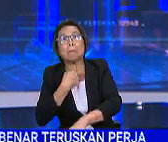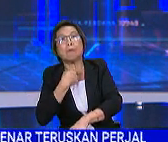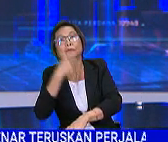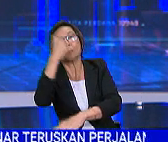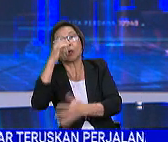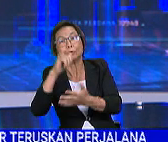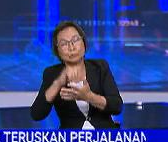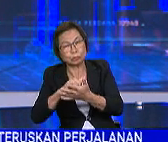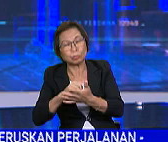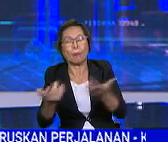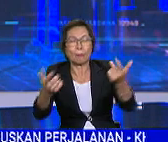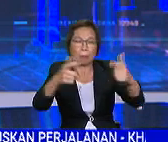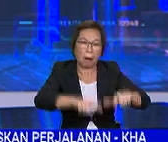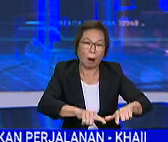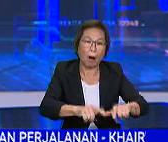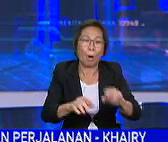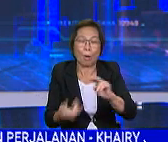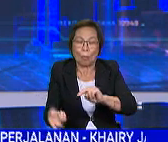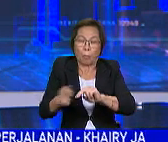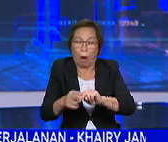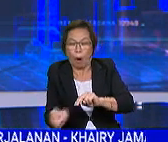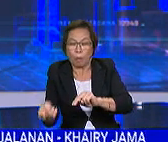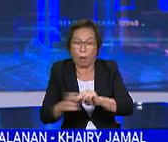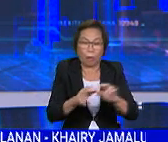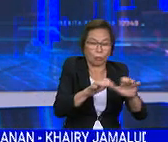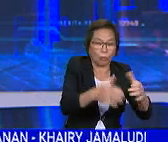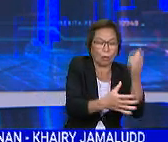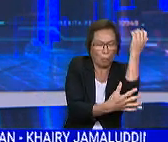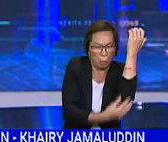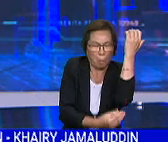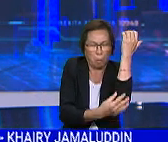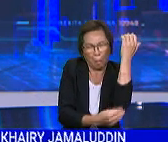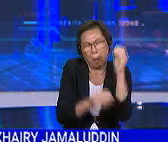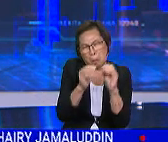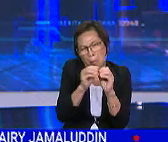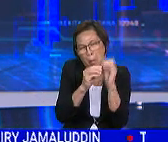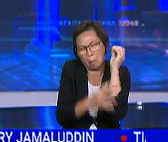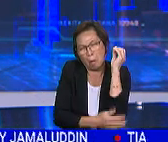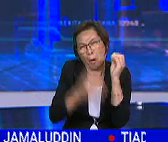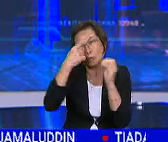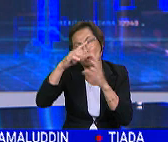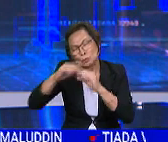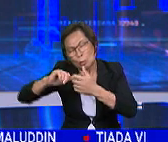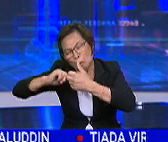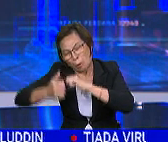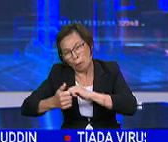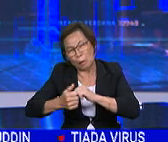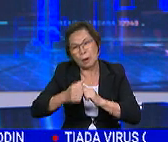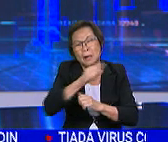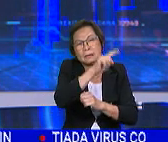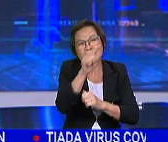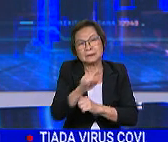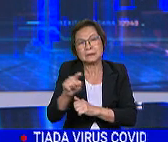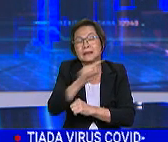Susulan itu juga berlakunya pertambahan jumlah golongan asnaf. Bagi menangani masalah tersebut, Zakat Pulau